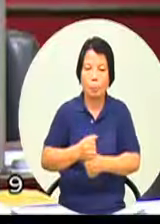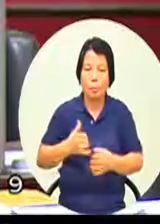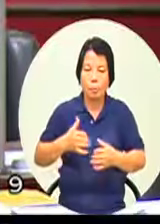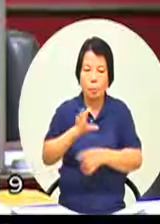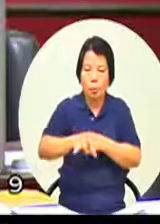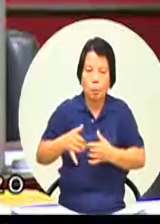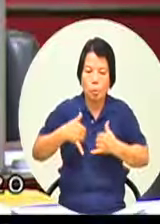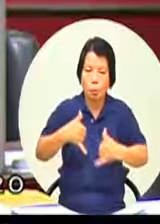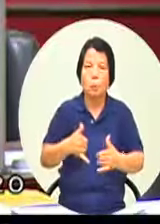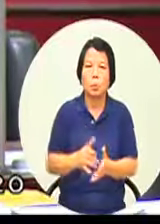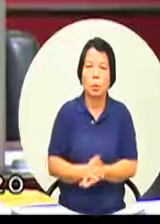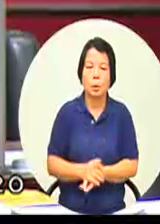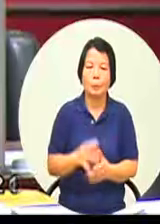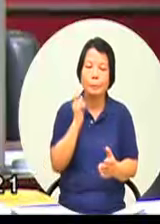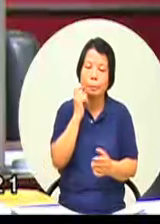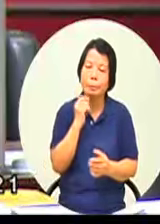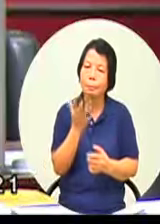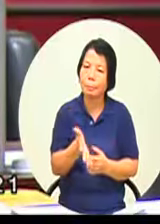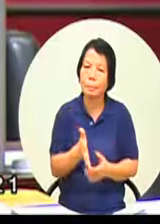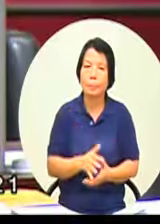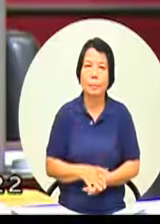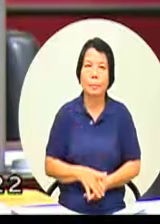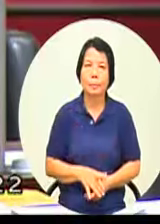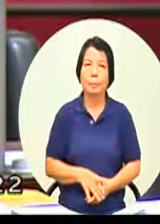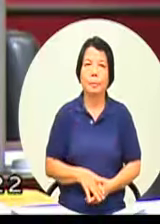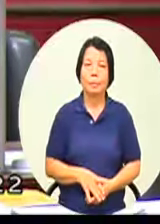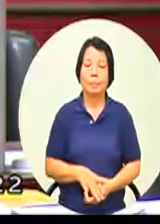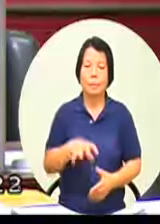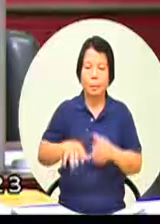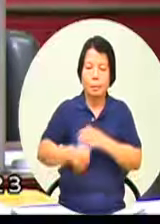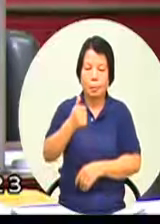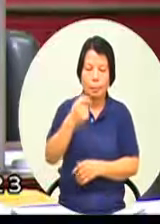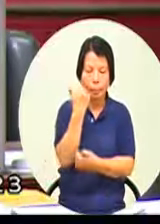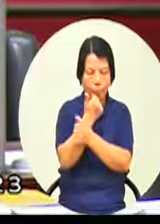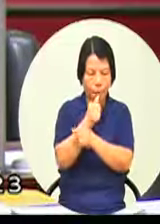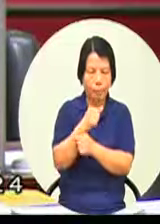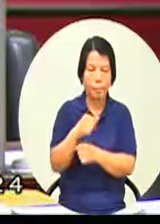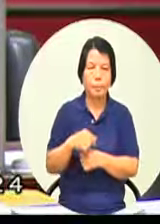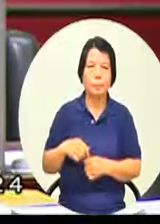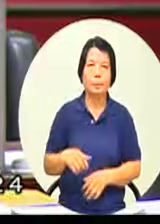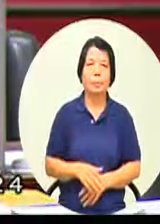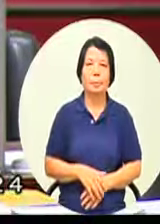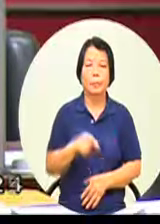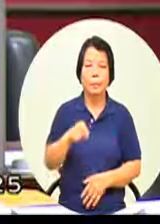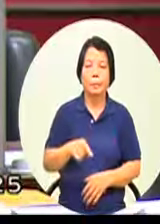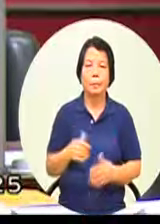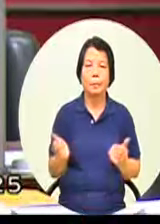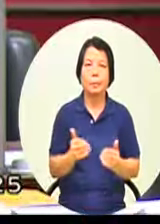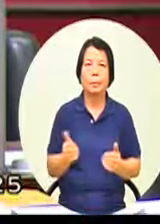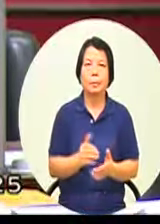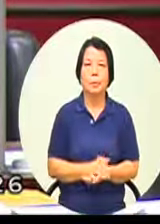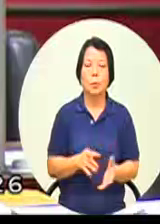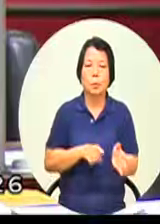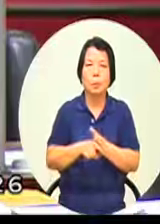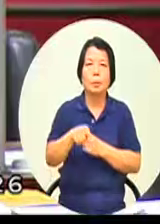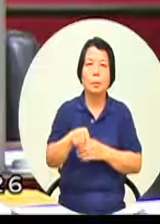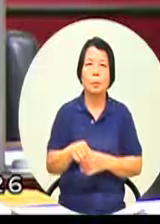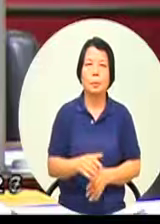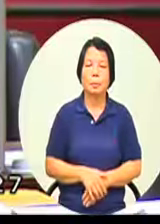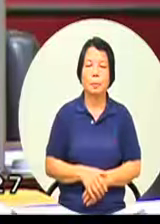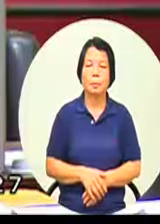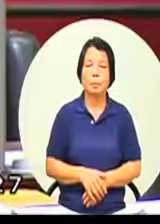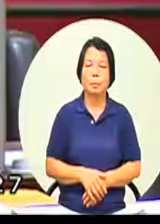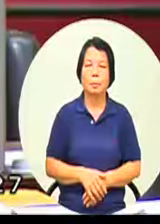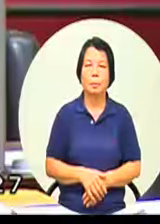给农民走，会有什么困难呢？对不对？局长思考一下，好不好？这个事情呢，我一直在心里